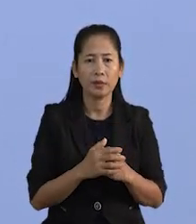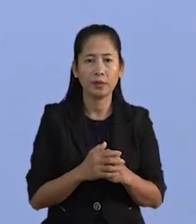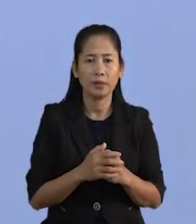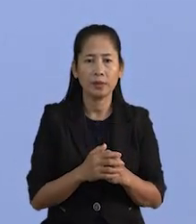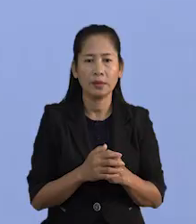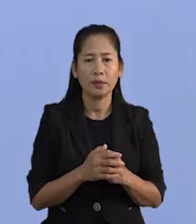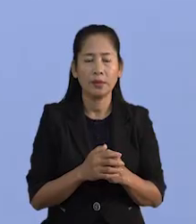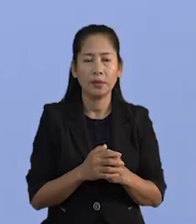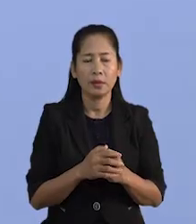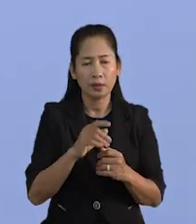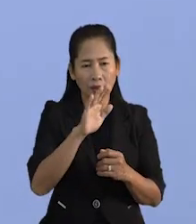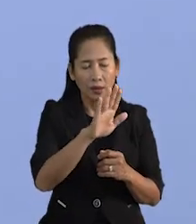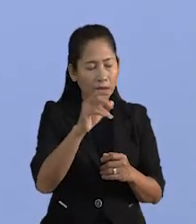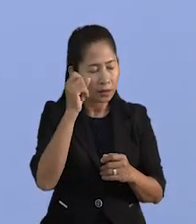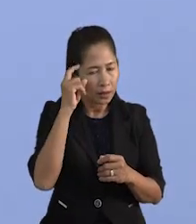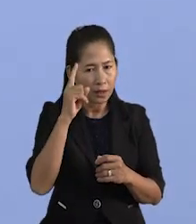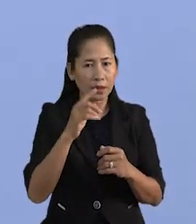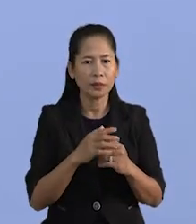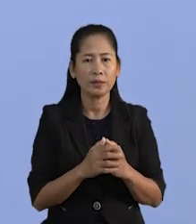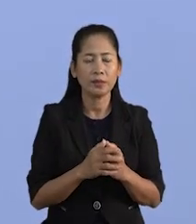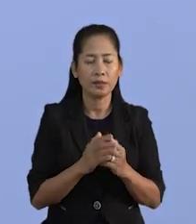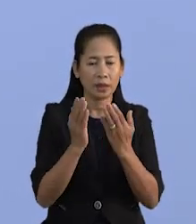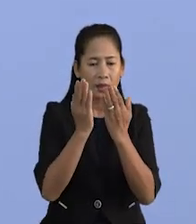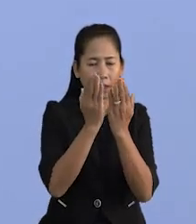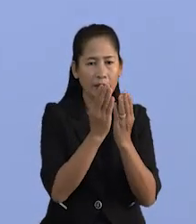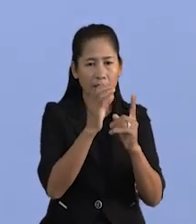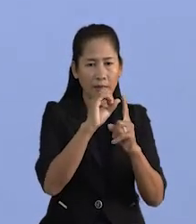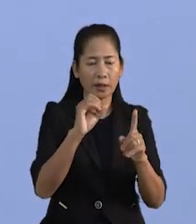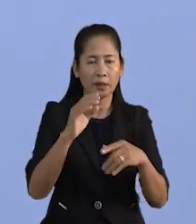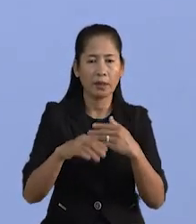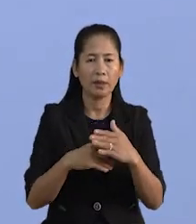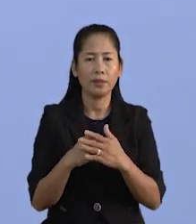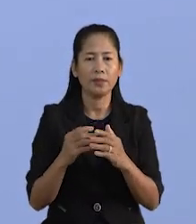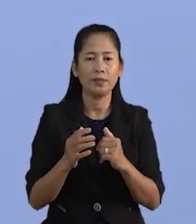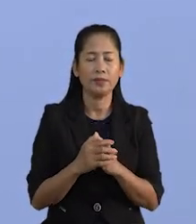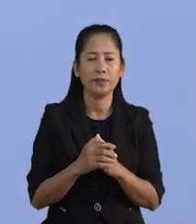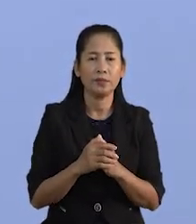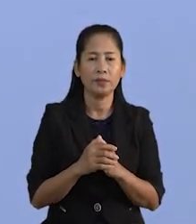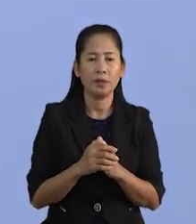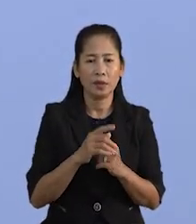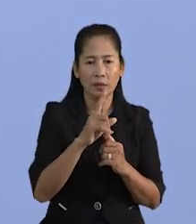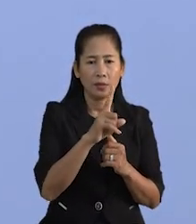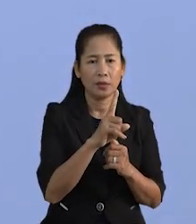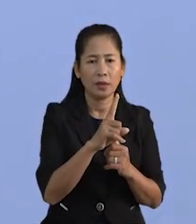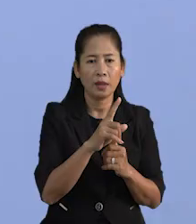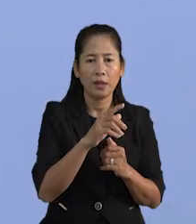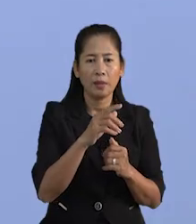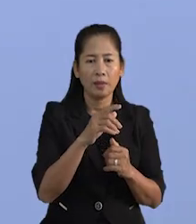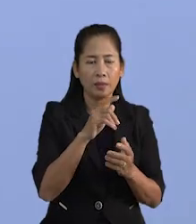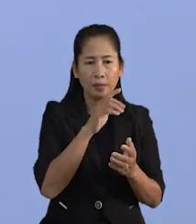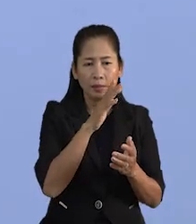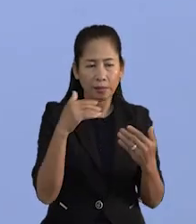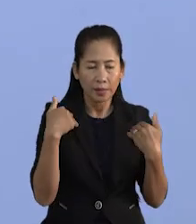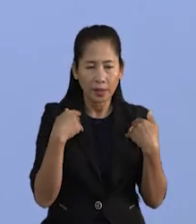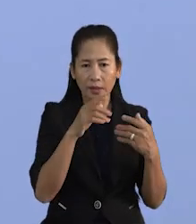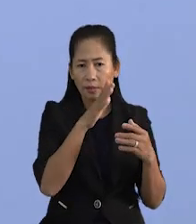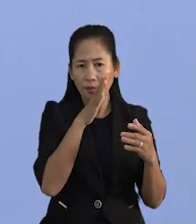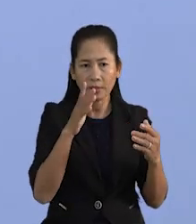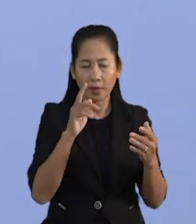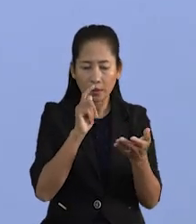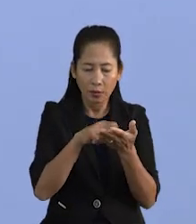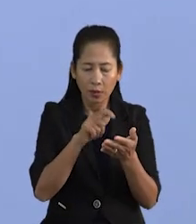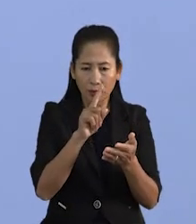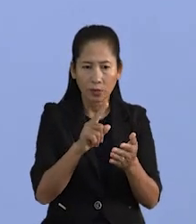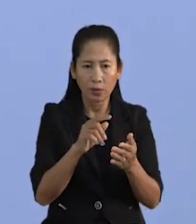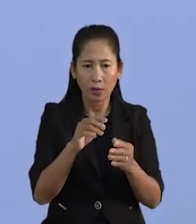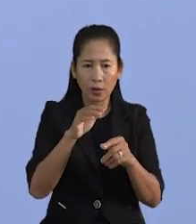បាទអញ្ចឹងកូនយល់ហើយតោះបន្ទាប់ទៅនេះយើងអានលបះទាំងអស់នោះបាទទី1មានមេមន់1